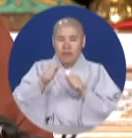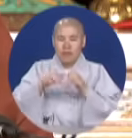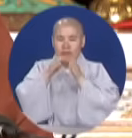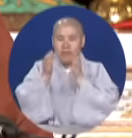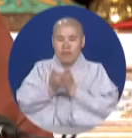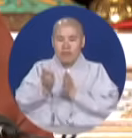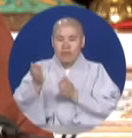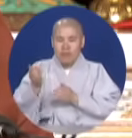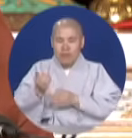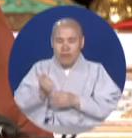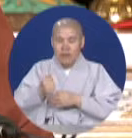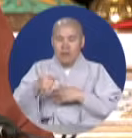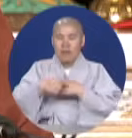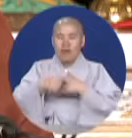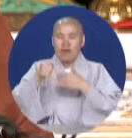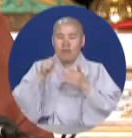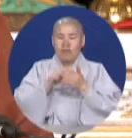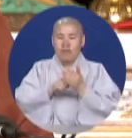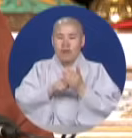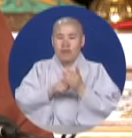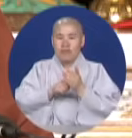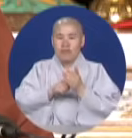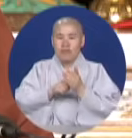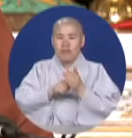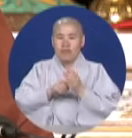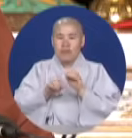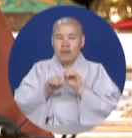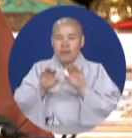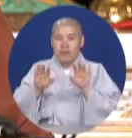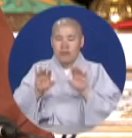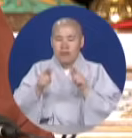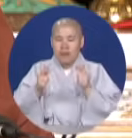심역불산이라 마음도 또한 흩어지지 않게 한다.